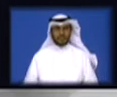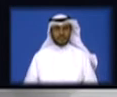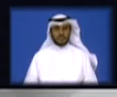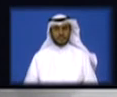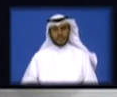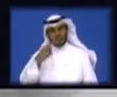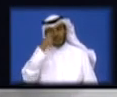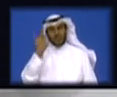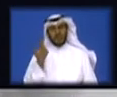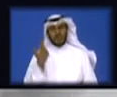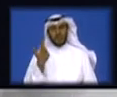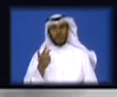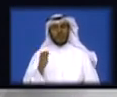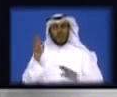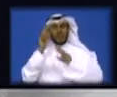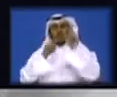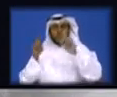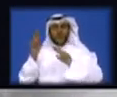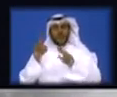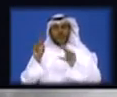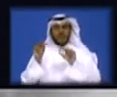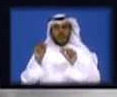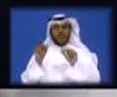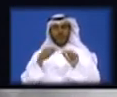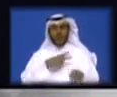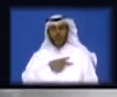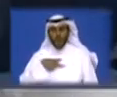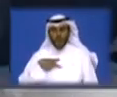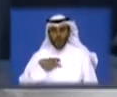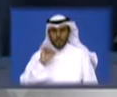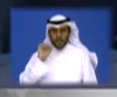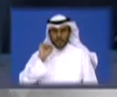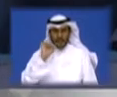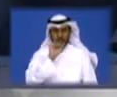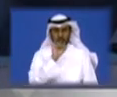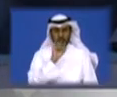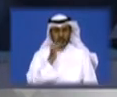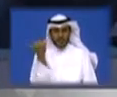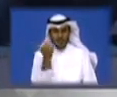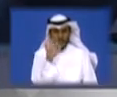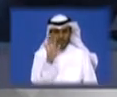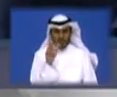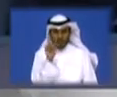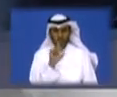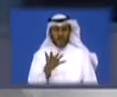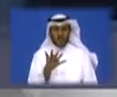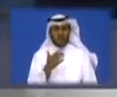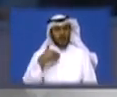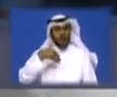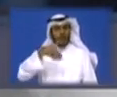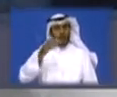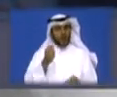يطرح نفسه، هل نظام الحوكمة أصبح قضية في غاية الأهمية ومطلبا أساسيا للاستدامة